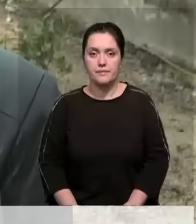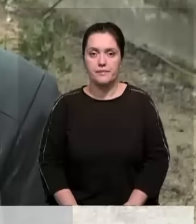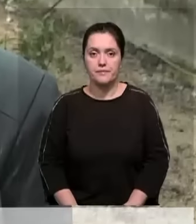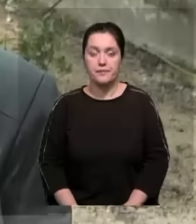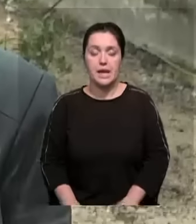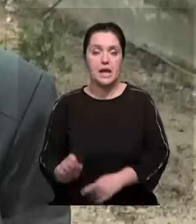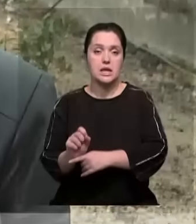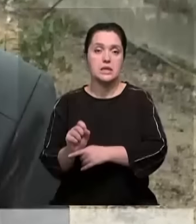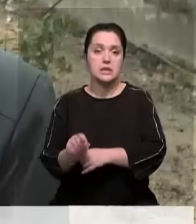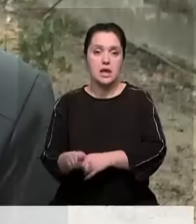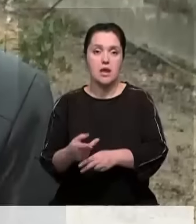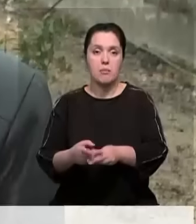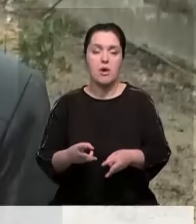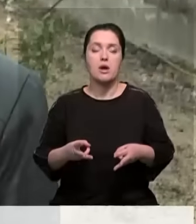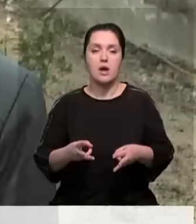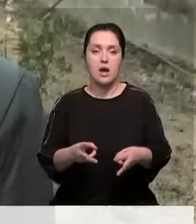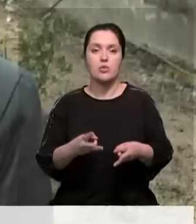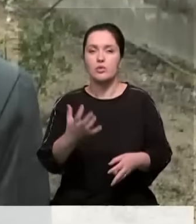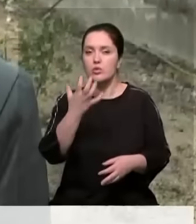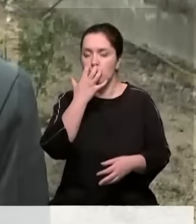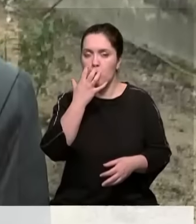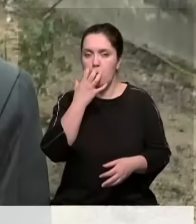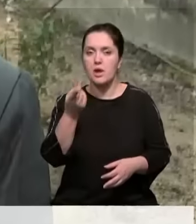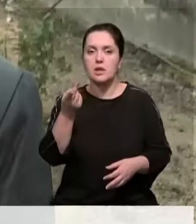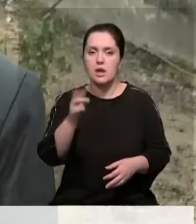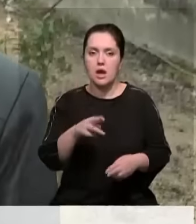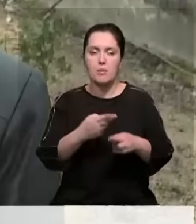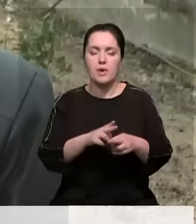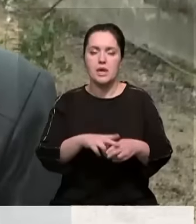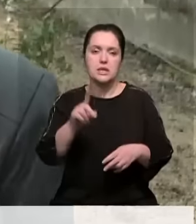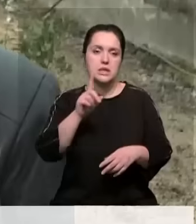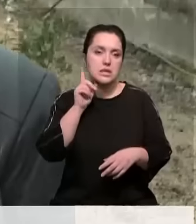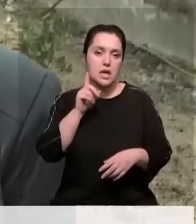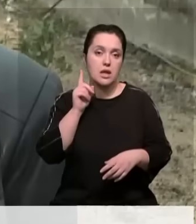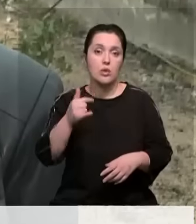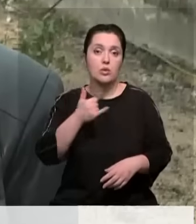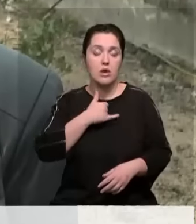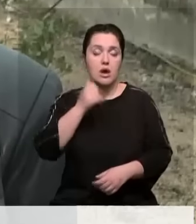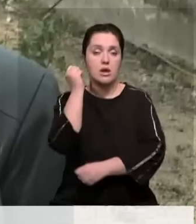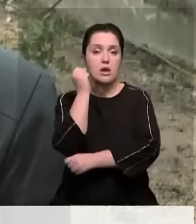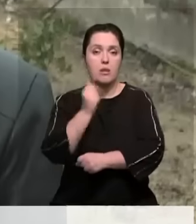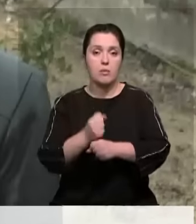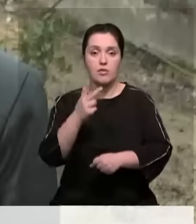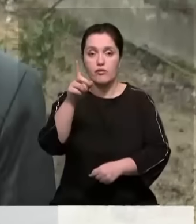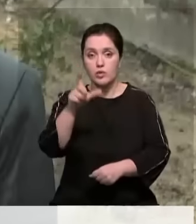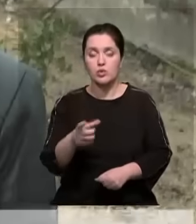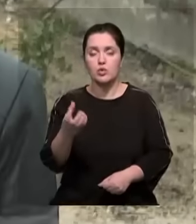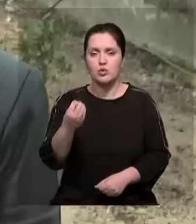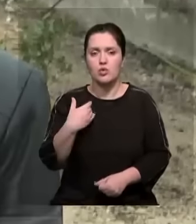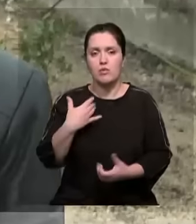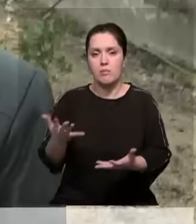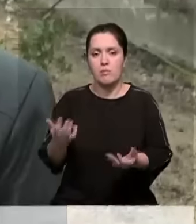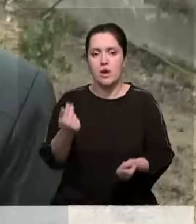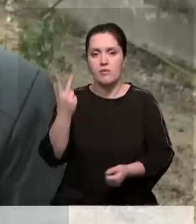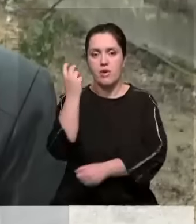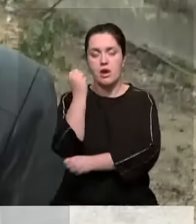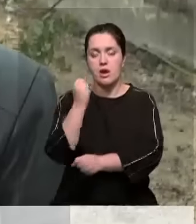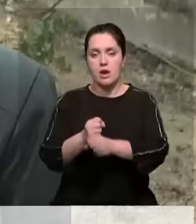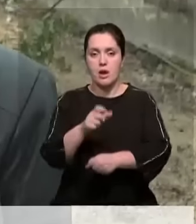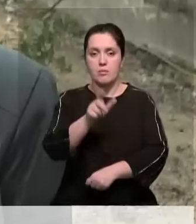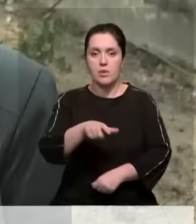Заказали котел для обогрева теплиц и оборудование для гидропоники и микрозелени. У нас работает 2 человека, хотим нанять еще 2 рабочих. Приобретение